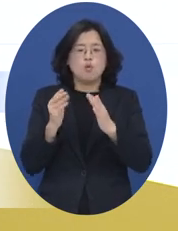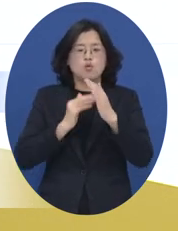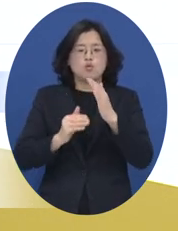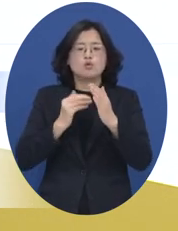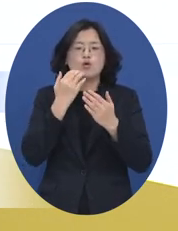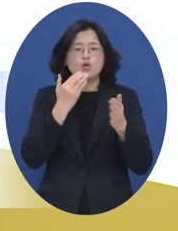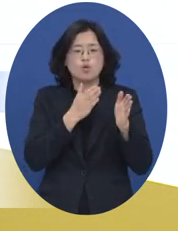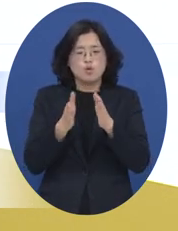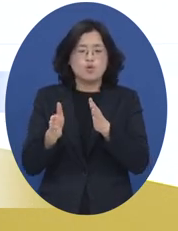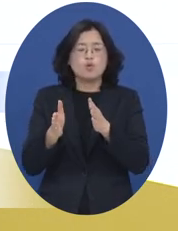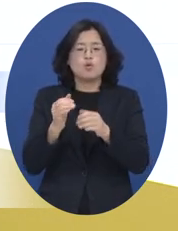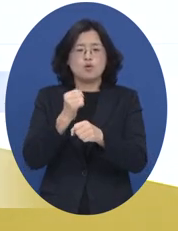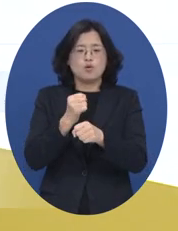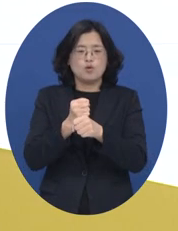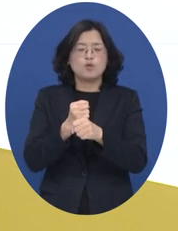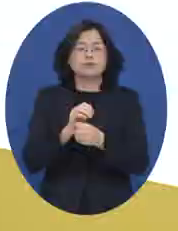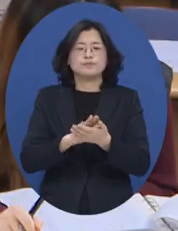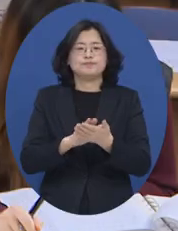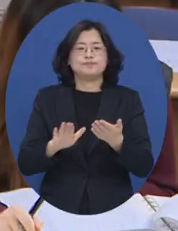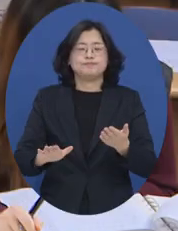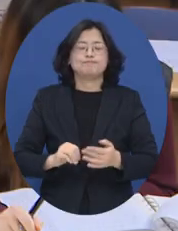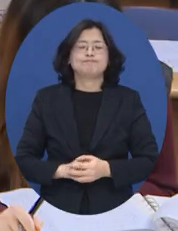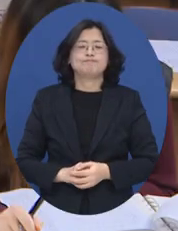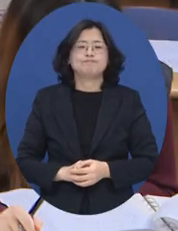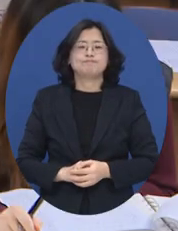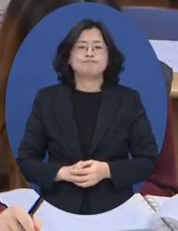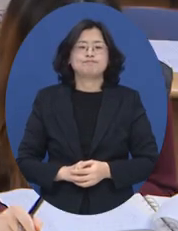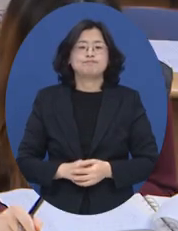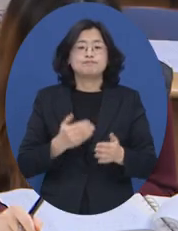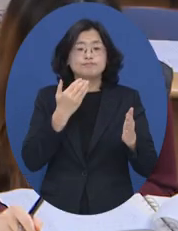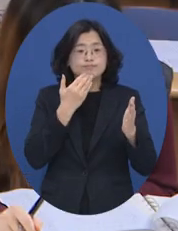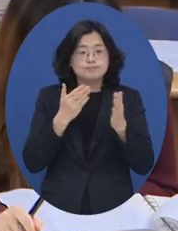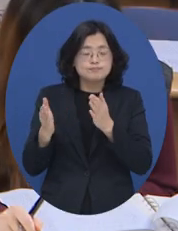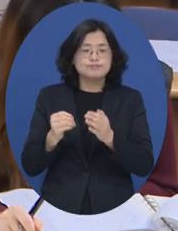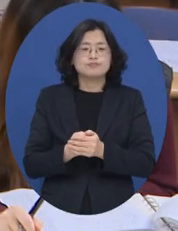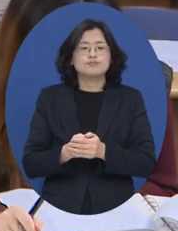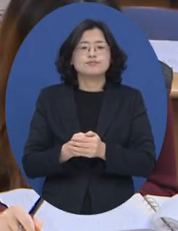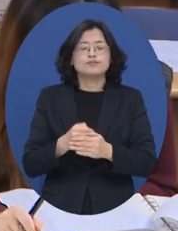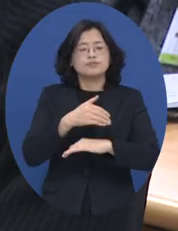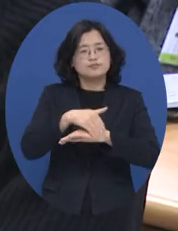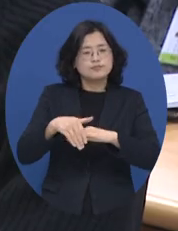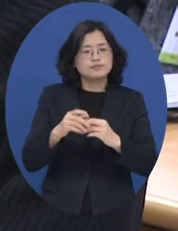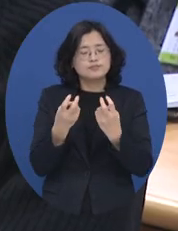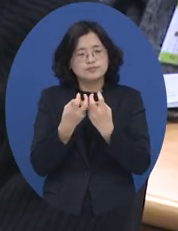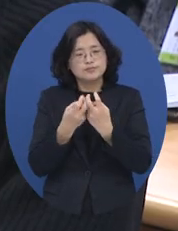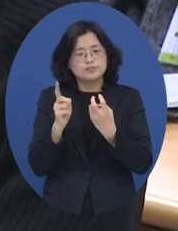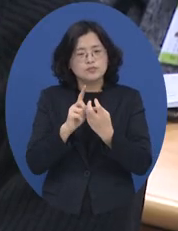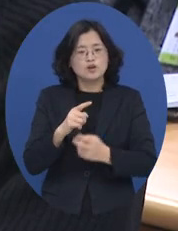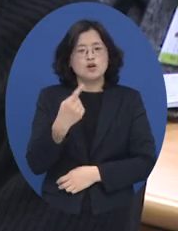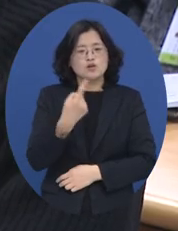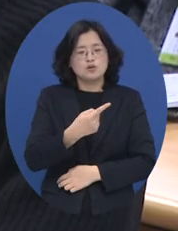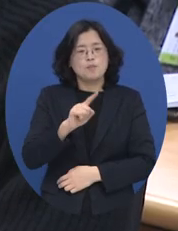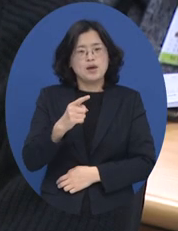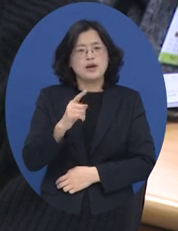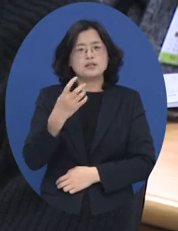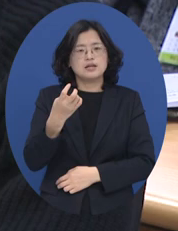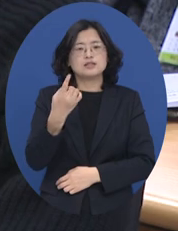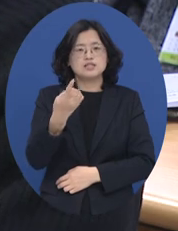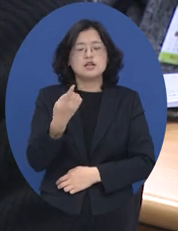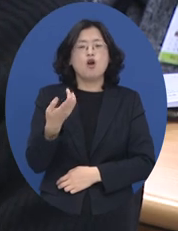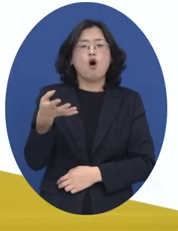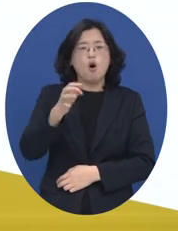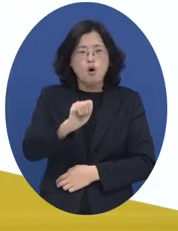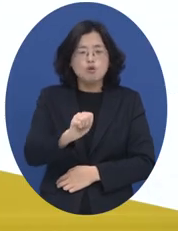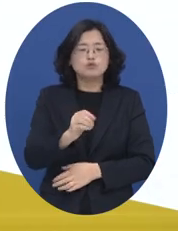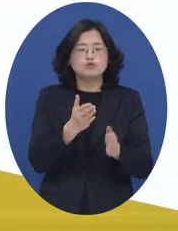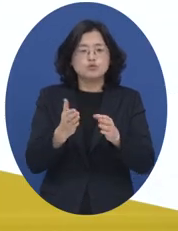공정한 경기도를 만들고자 합니다. 경기도는 정책 사업비와 주거 지원 사업비 등총 1,141억 원을 투입해